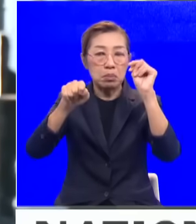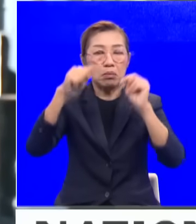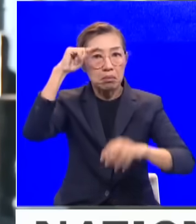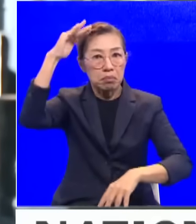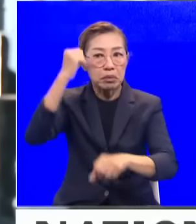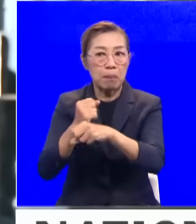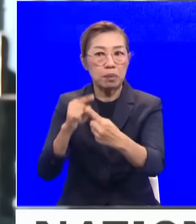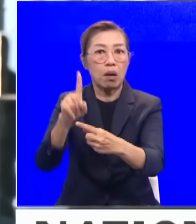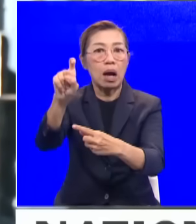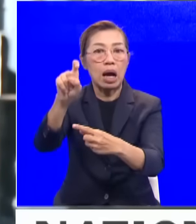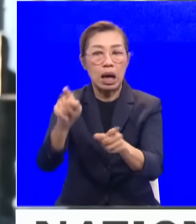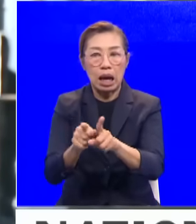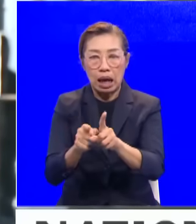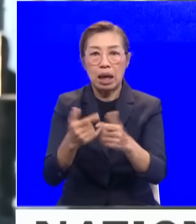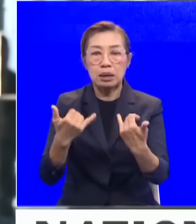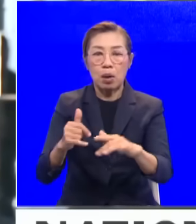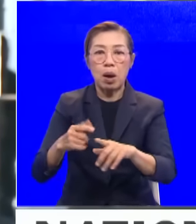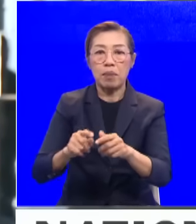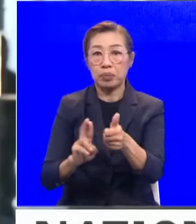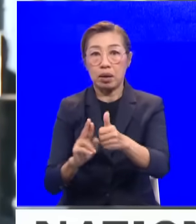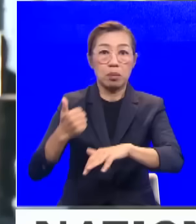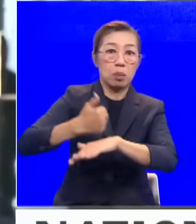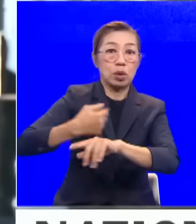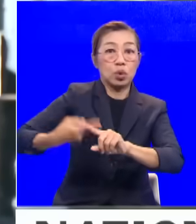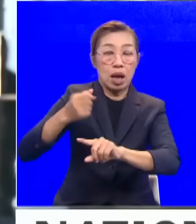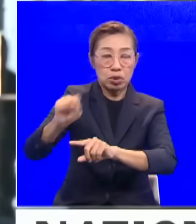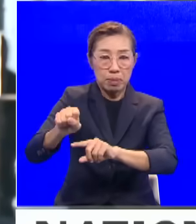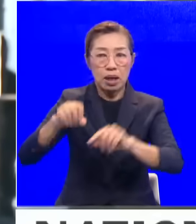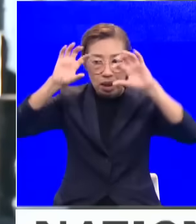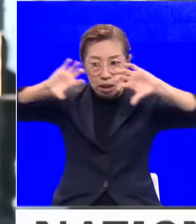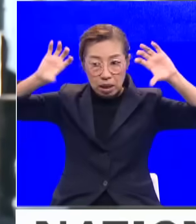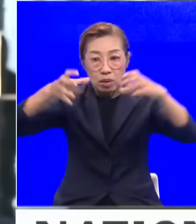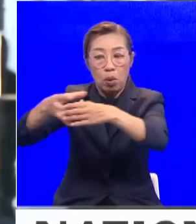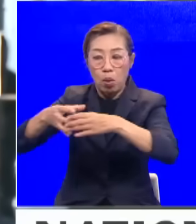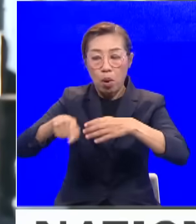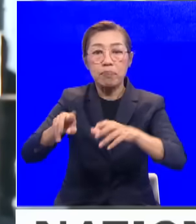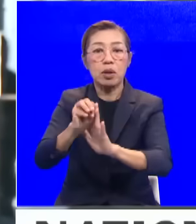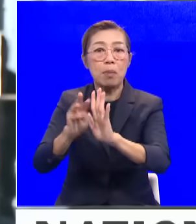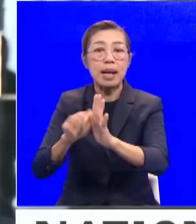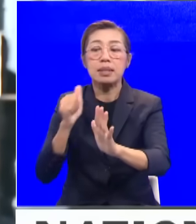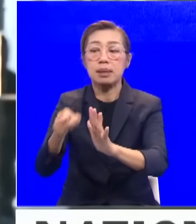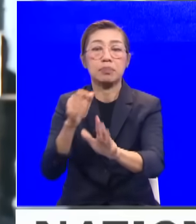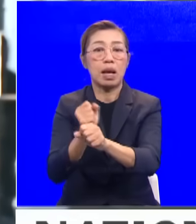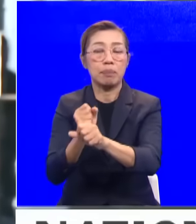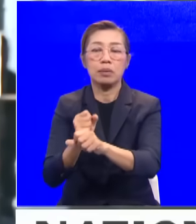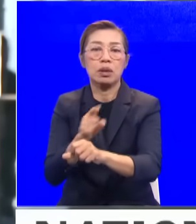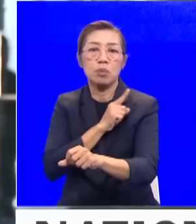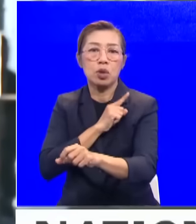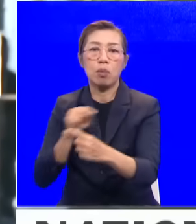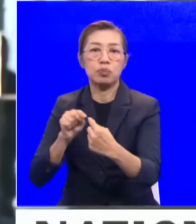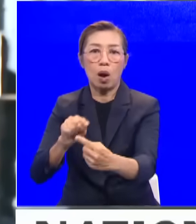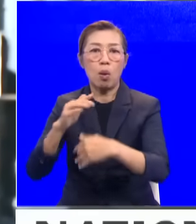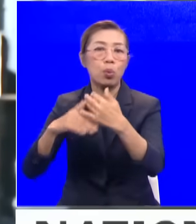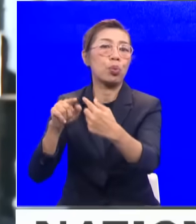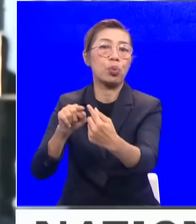ายพรรคร่วมก็ยังคงเป็นพรรคร่วมรัฐบาลเดิมมีนโยบายเดิมที่ทำกันอยู่แล้วทุกคนก็ทำหน้าที่กันไปแล้วหน้าที่ของเราในต